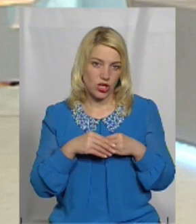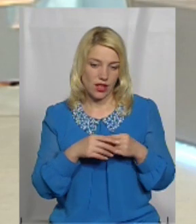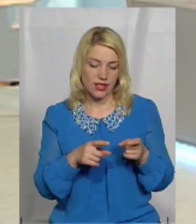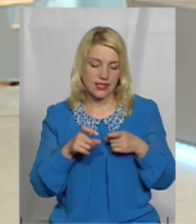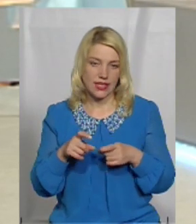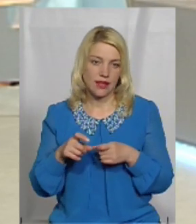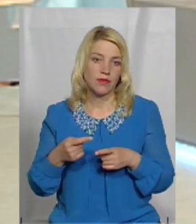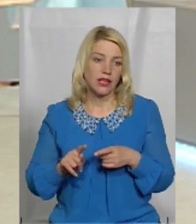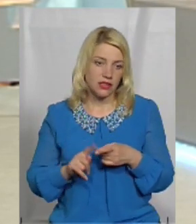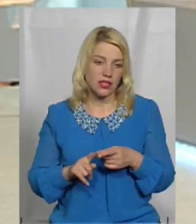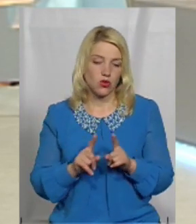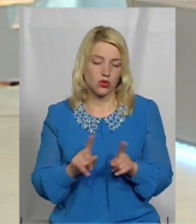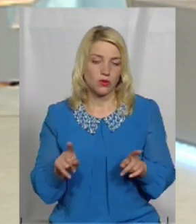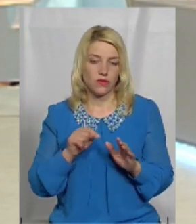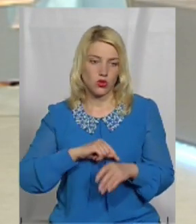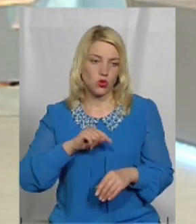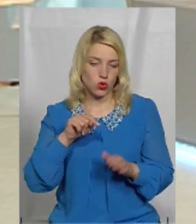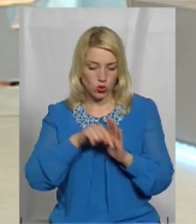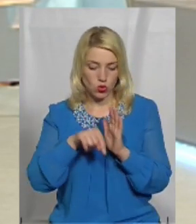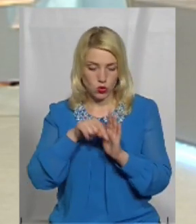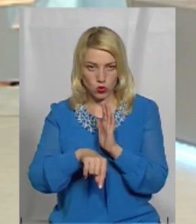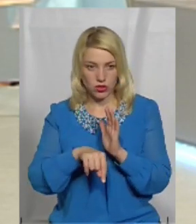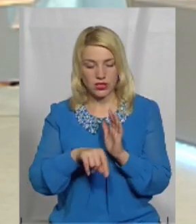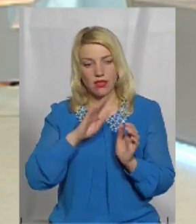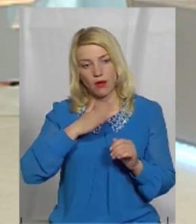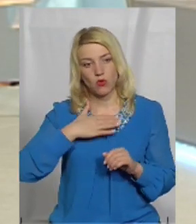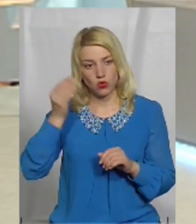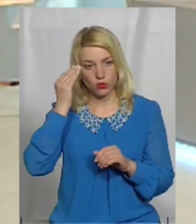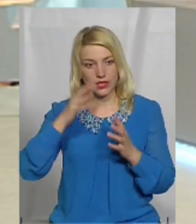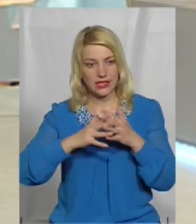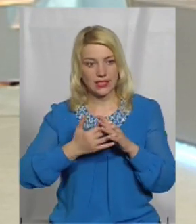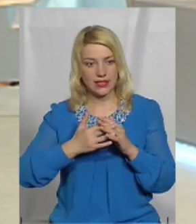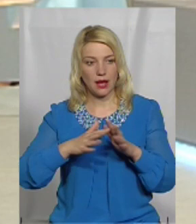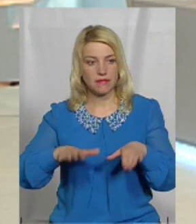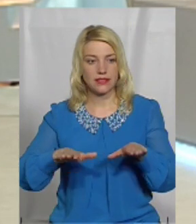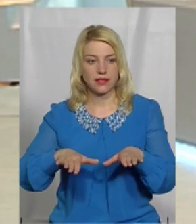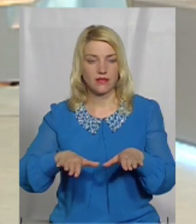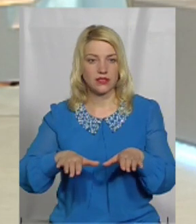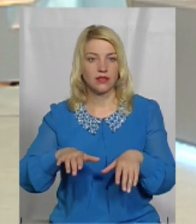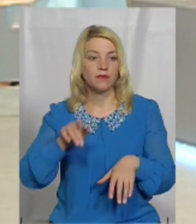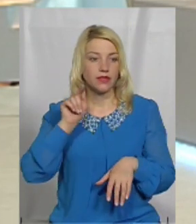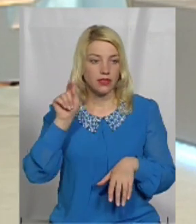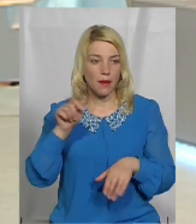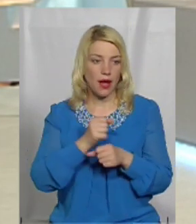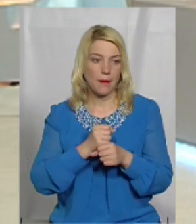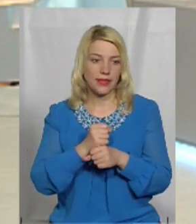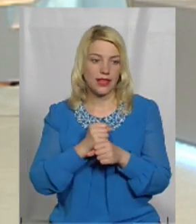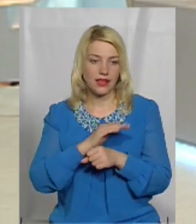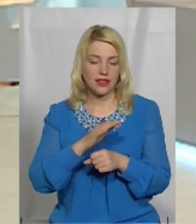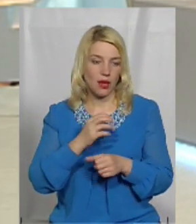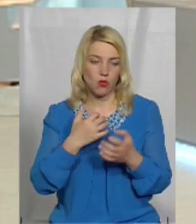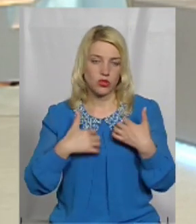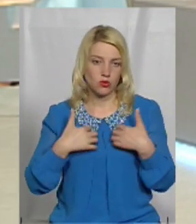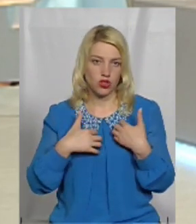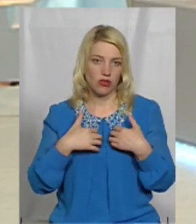до, особливо це стосується, от, на мою думку, сільської місцевості, там аптеки не